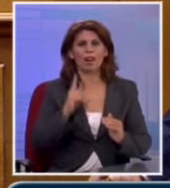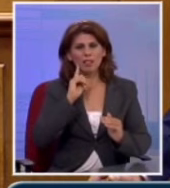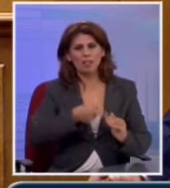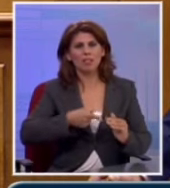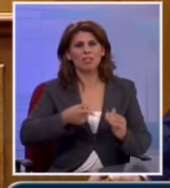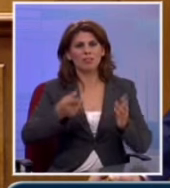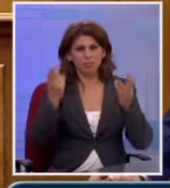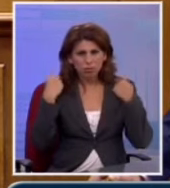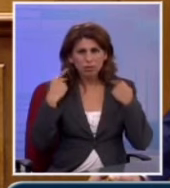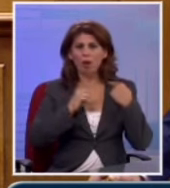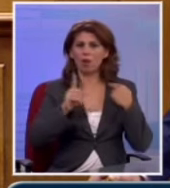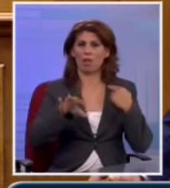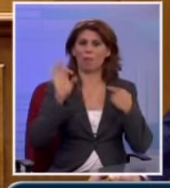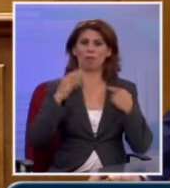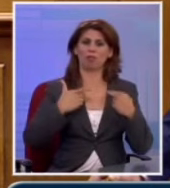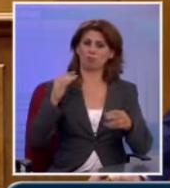επιλογή.